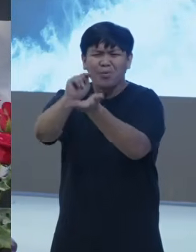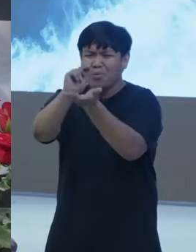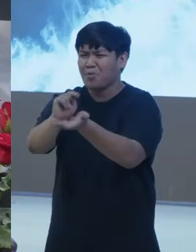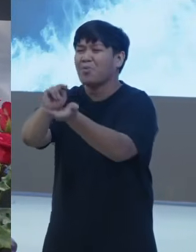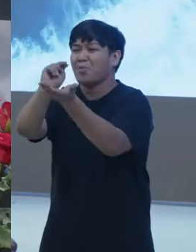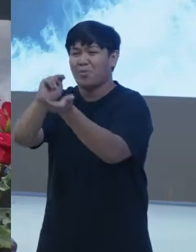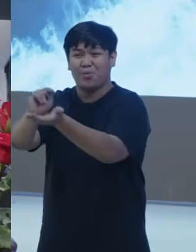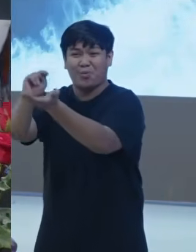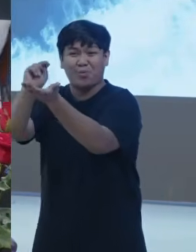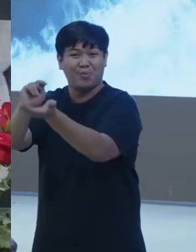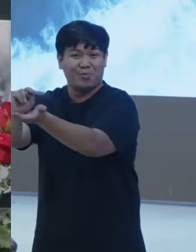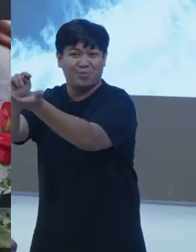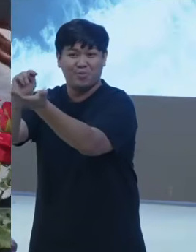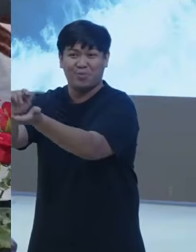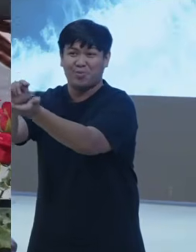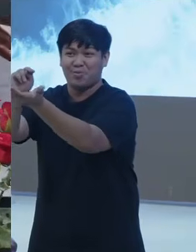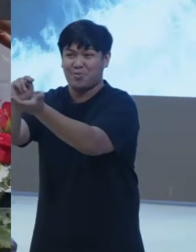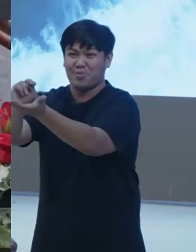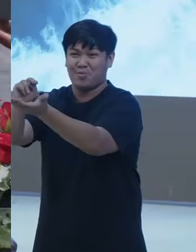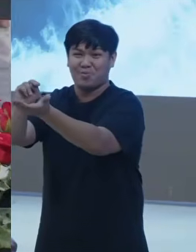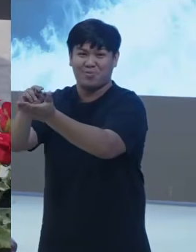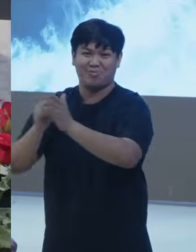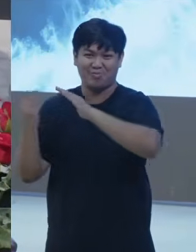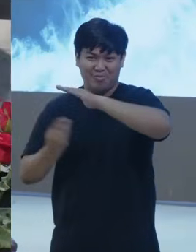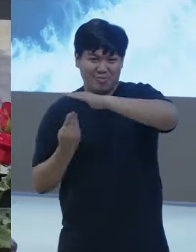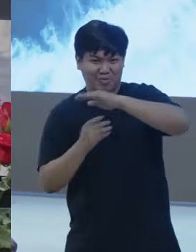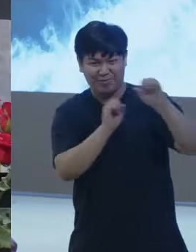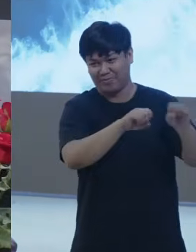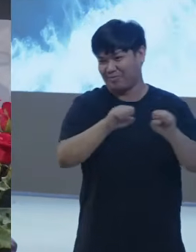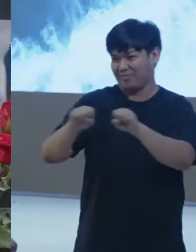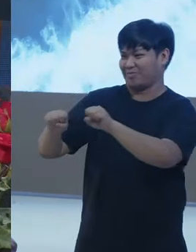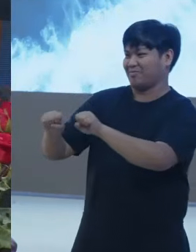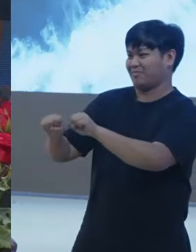Jonah sa ilalim ng dagat.